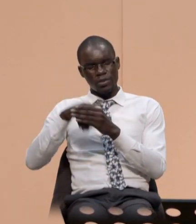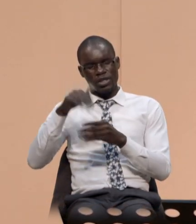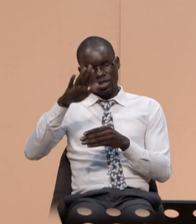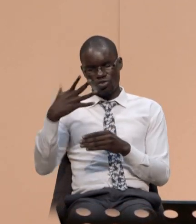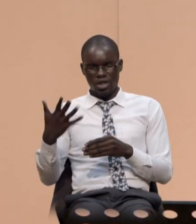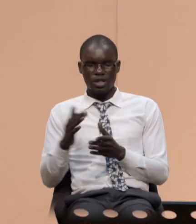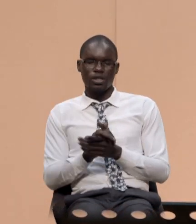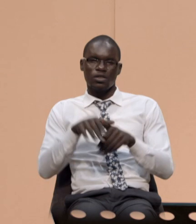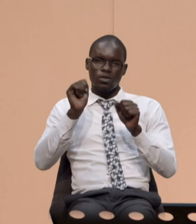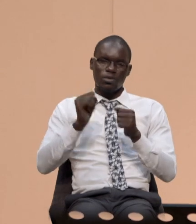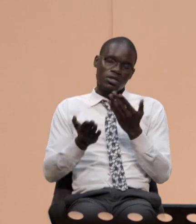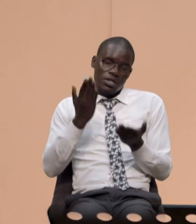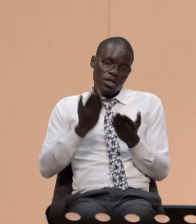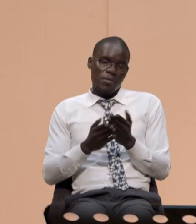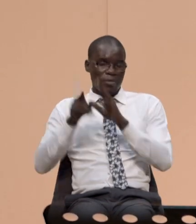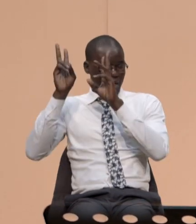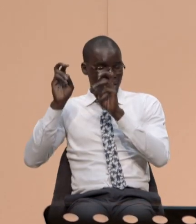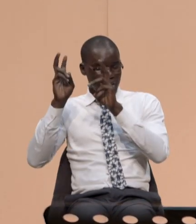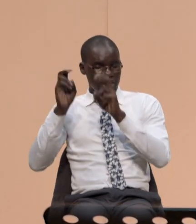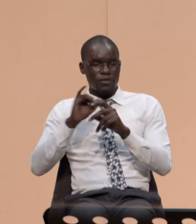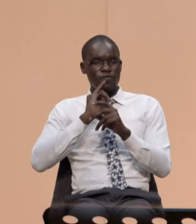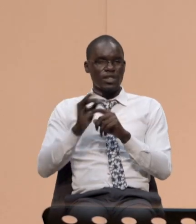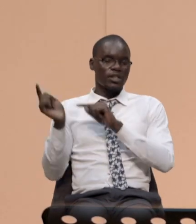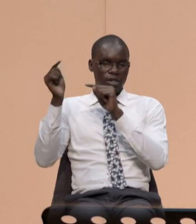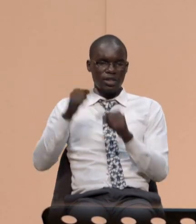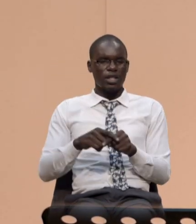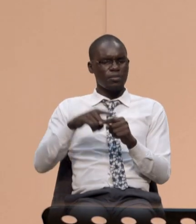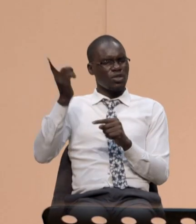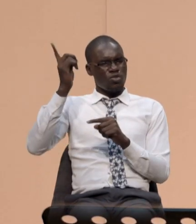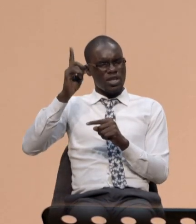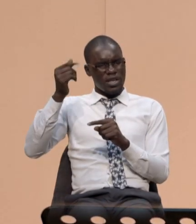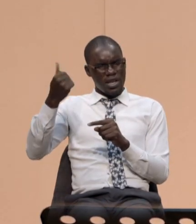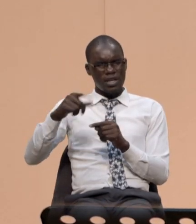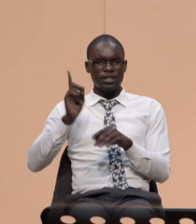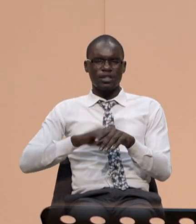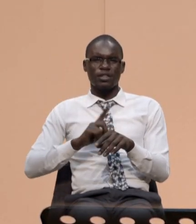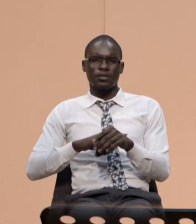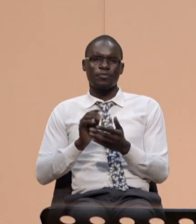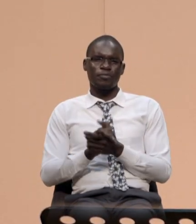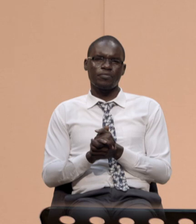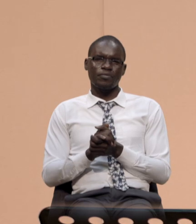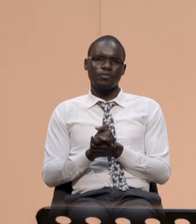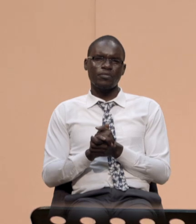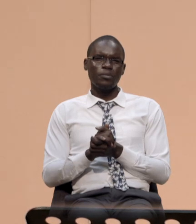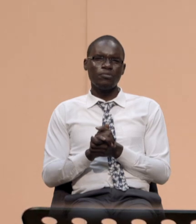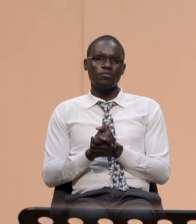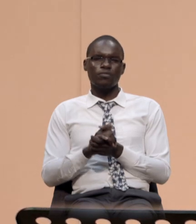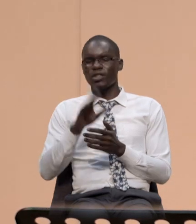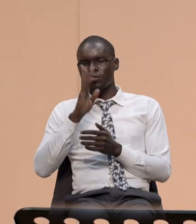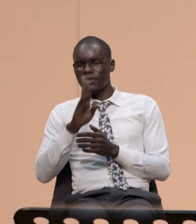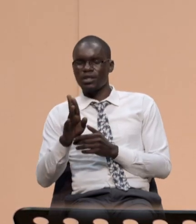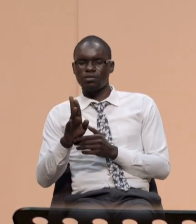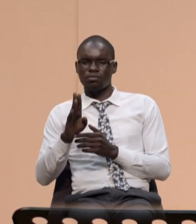yako. Yawezekana muovu shetani anaweza kuja wakati wowote kuharibu. Now be